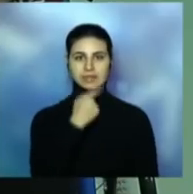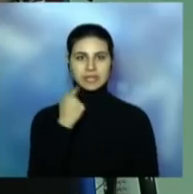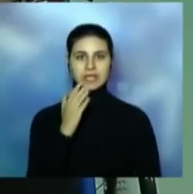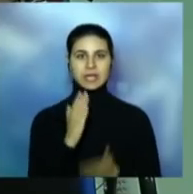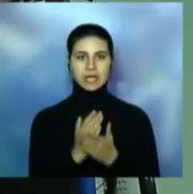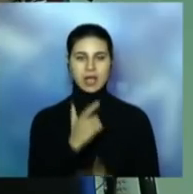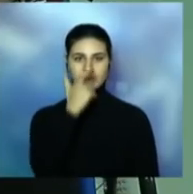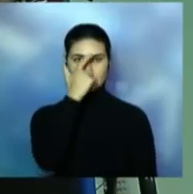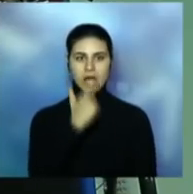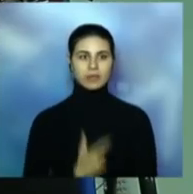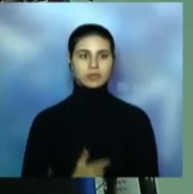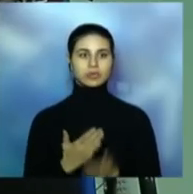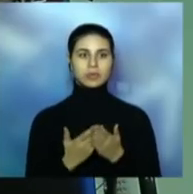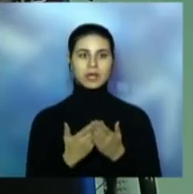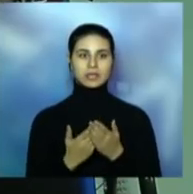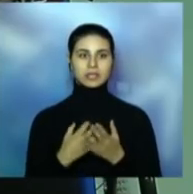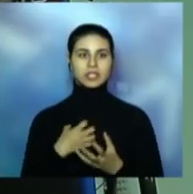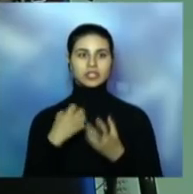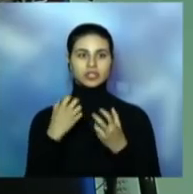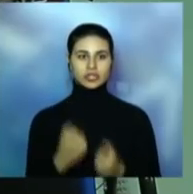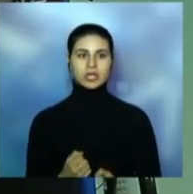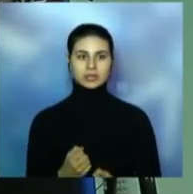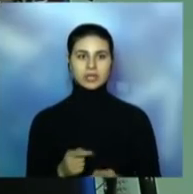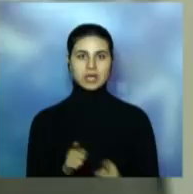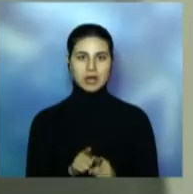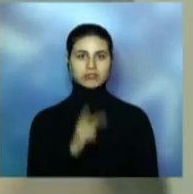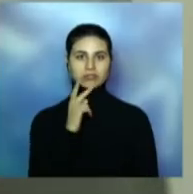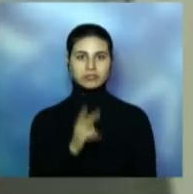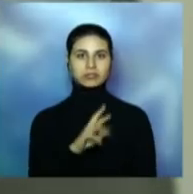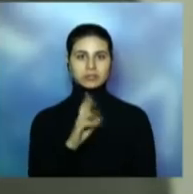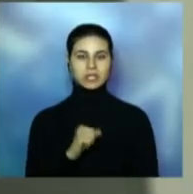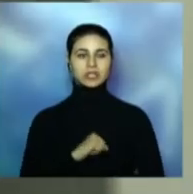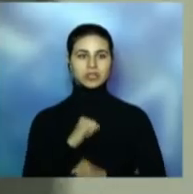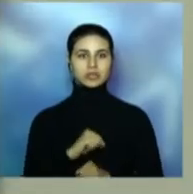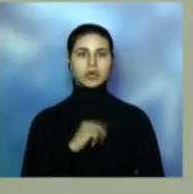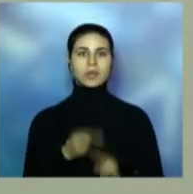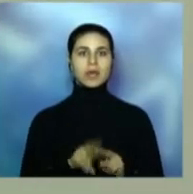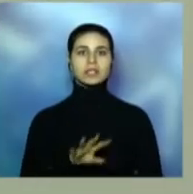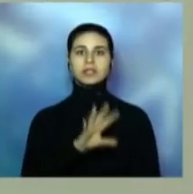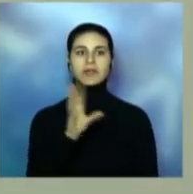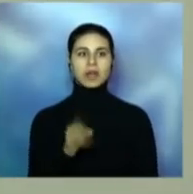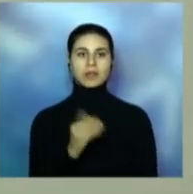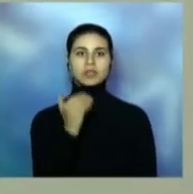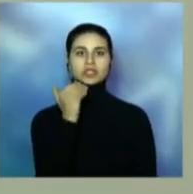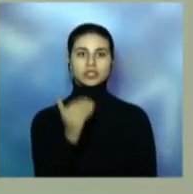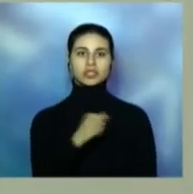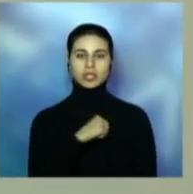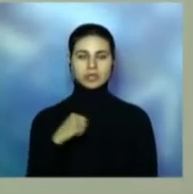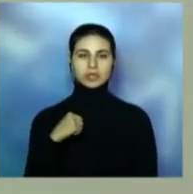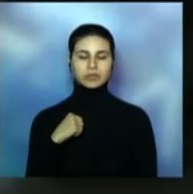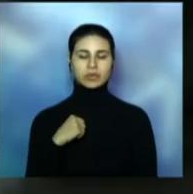გაქვს ჰაბიტუსი, თქვა. ჯანსაღი იერის თქვა და ცდილო პრო ეს ყველაფერი შენ თავში